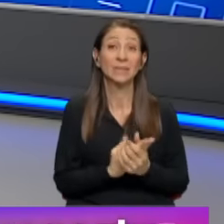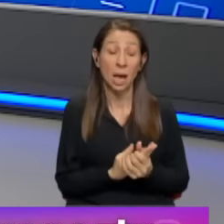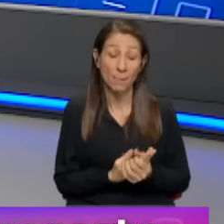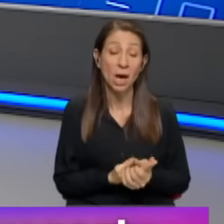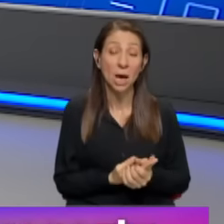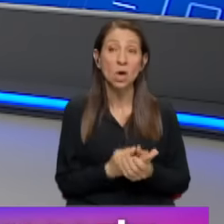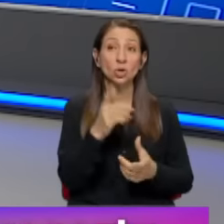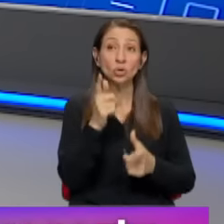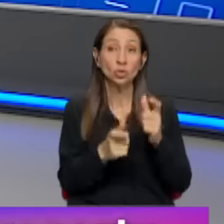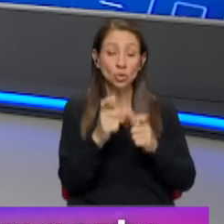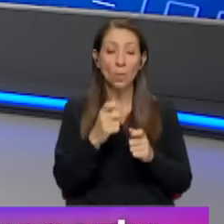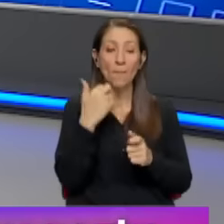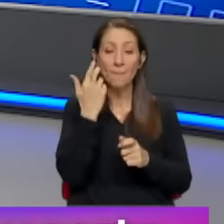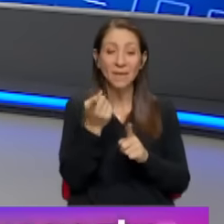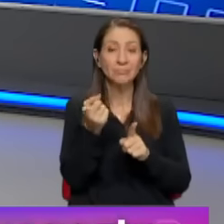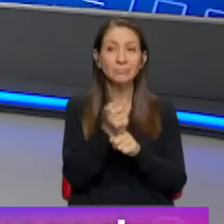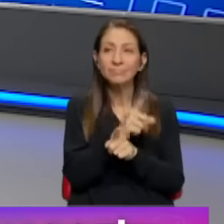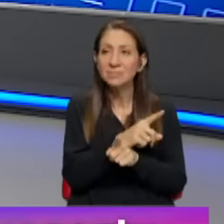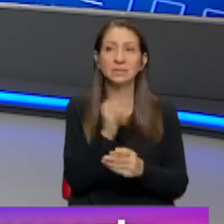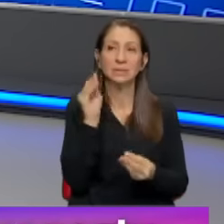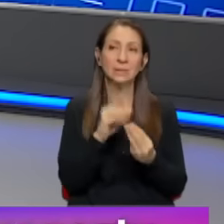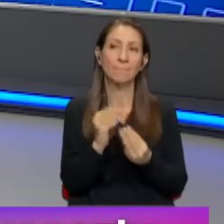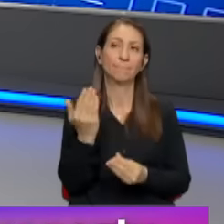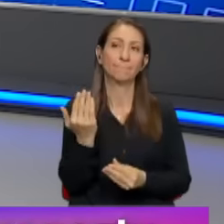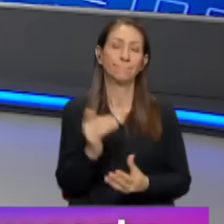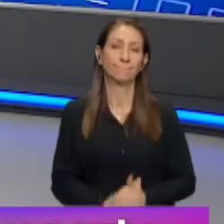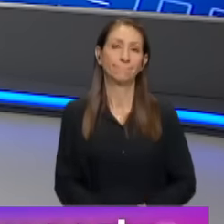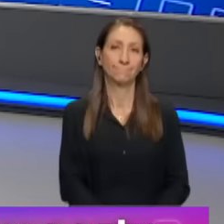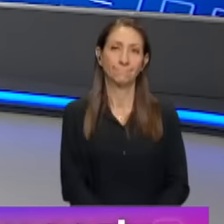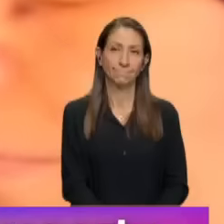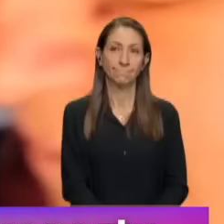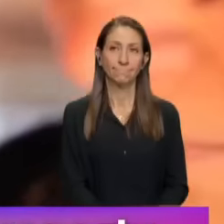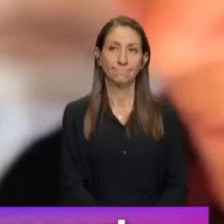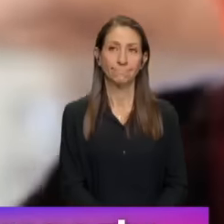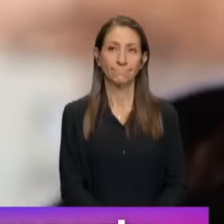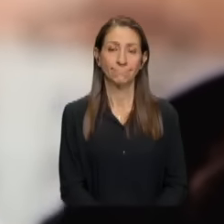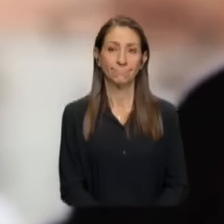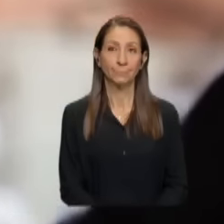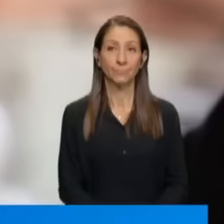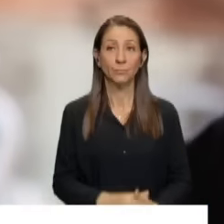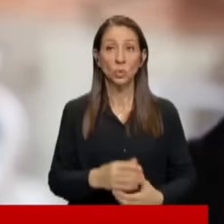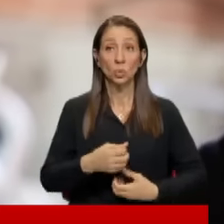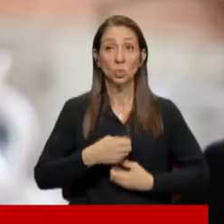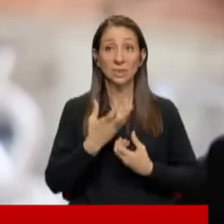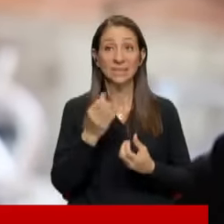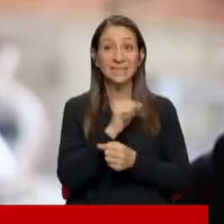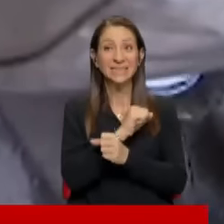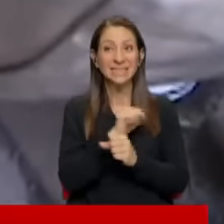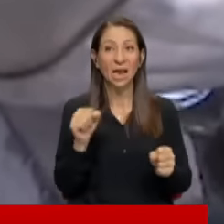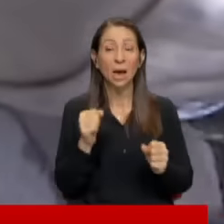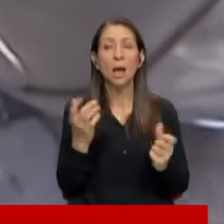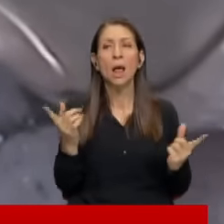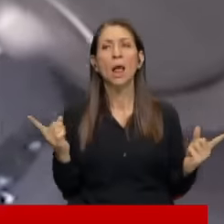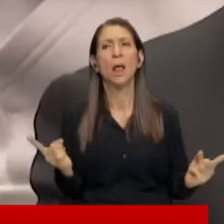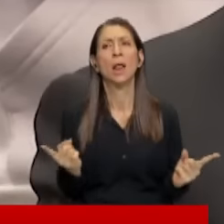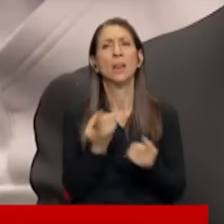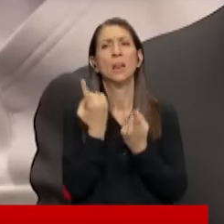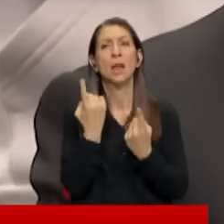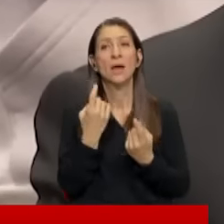ama süt ve süt ürünlerine zam kapıda. Üreticinin zararı dayanılmaz